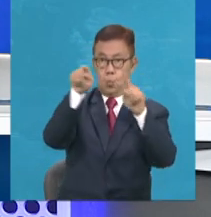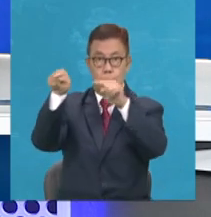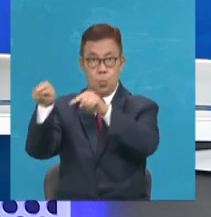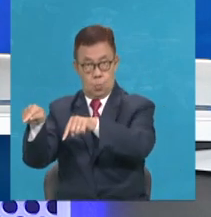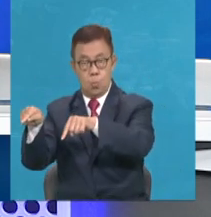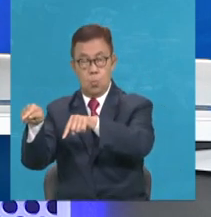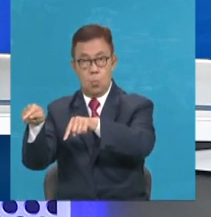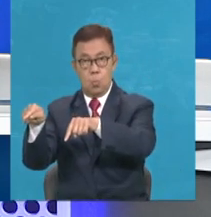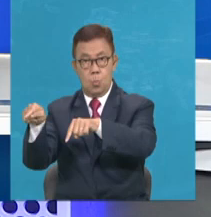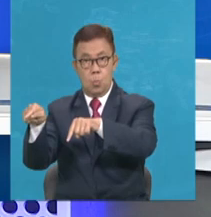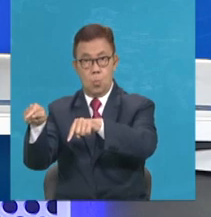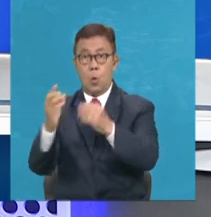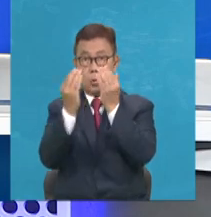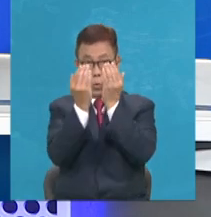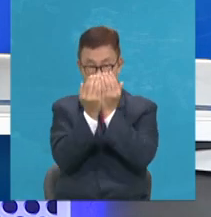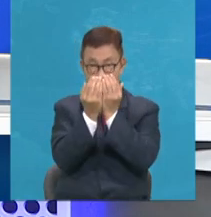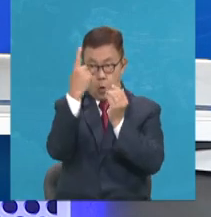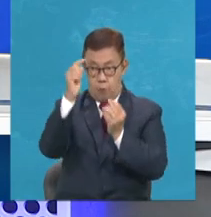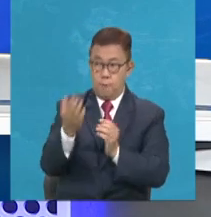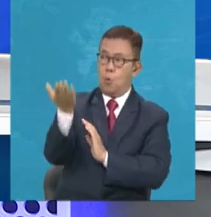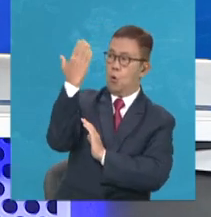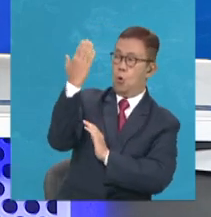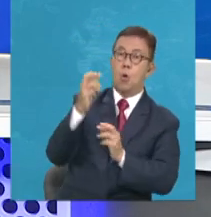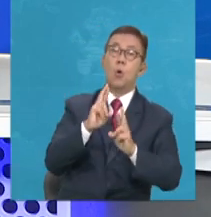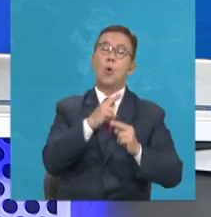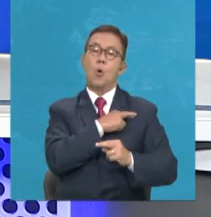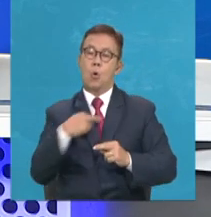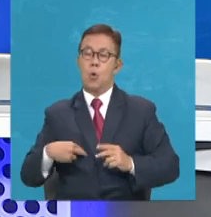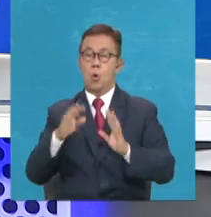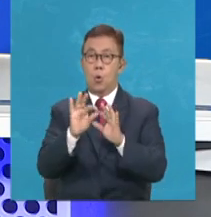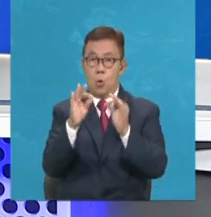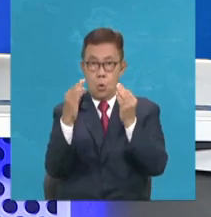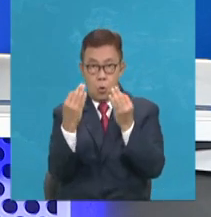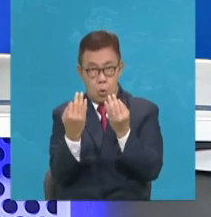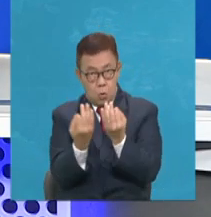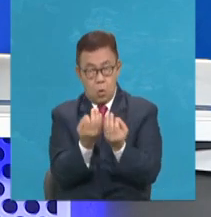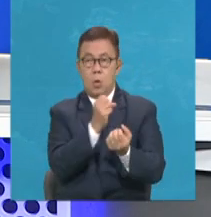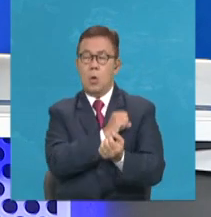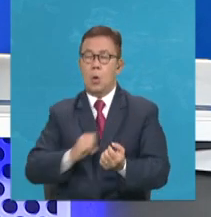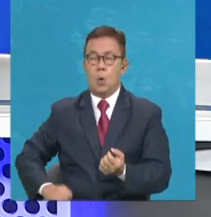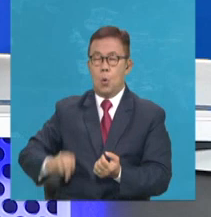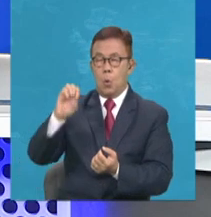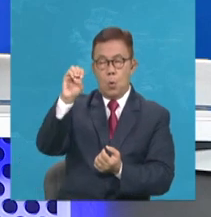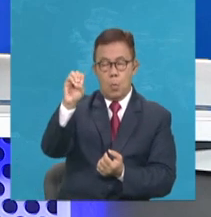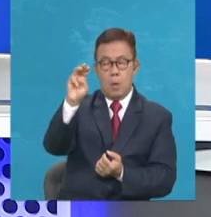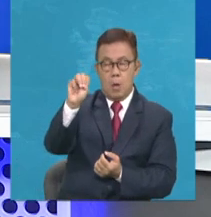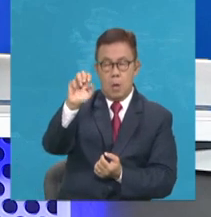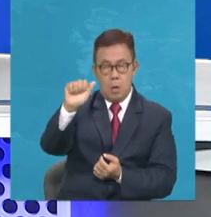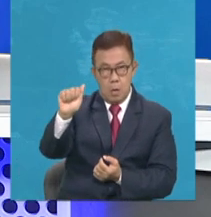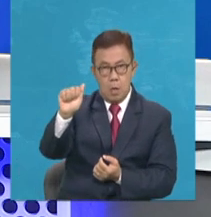ke majelis bertahlil bagi almarhum Sultan Haji Saifudin almarhumah